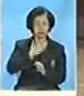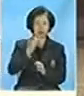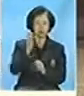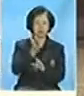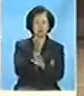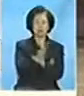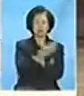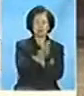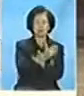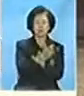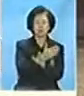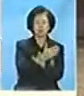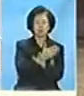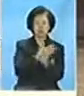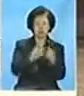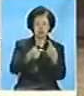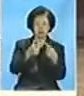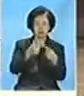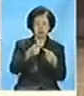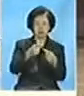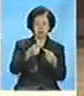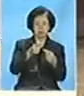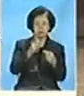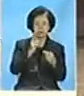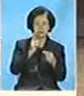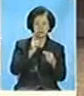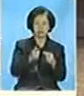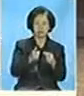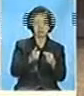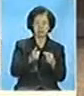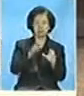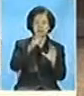จะมาตั้งใจจะมาสมัคร